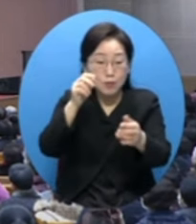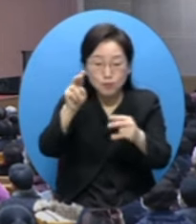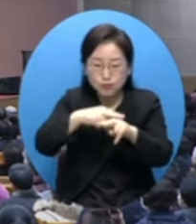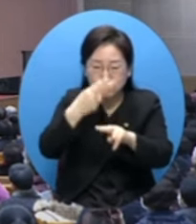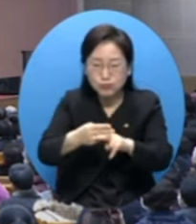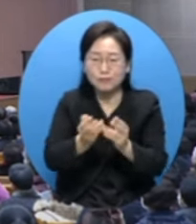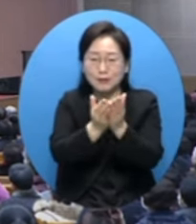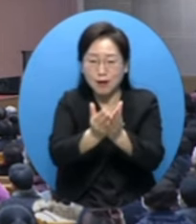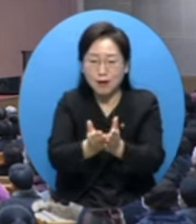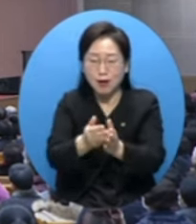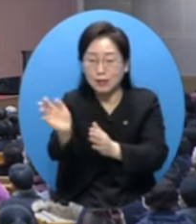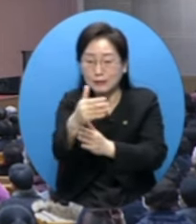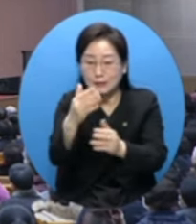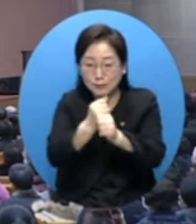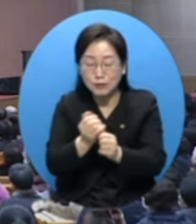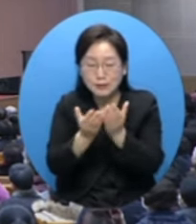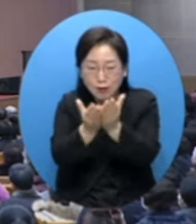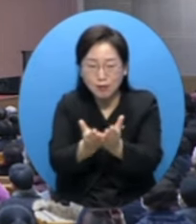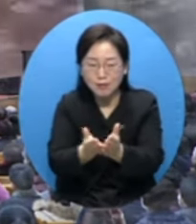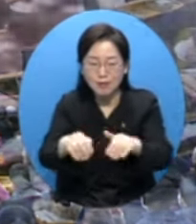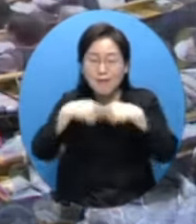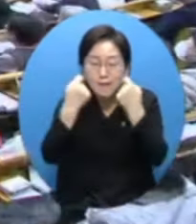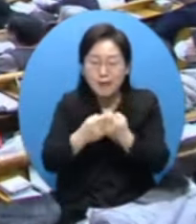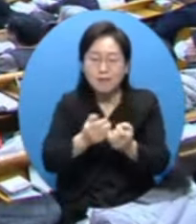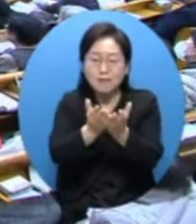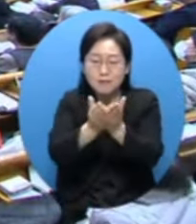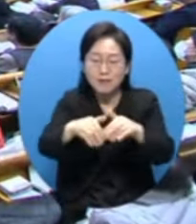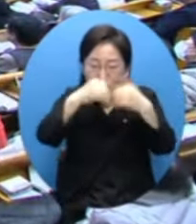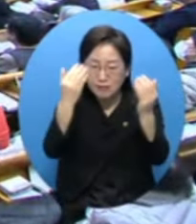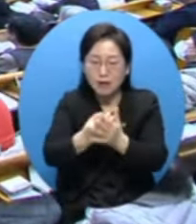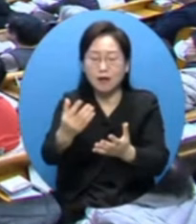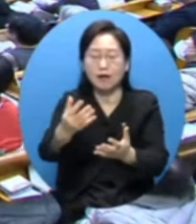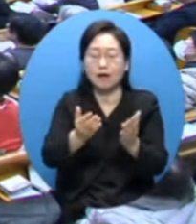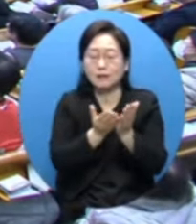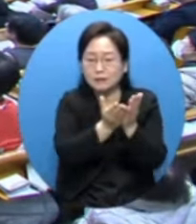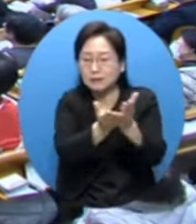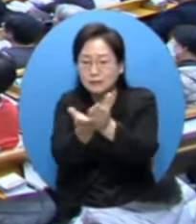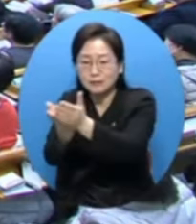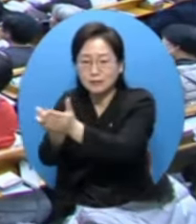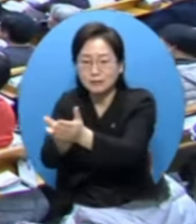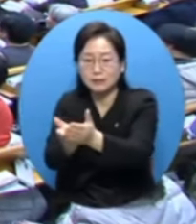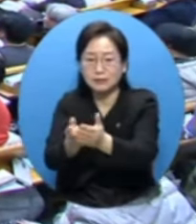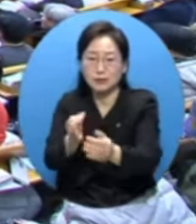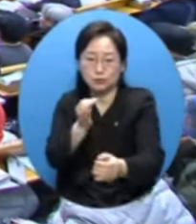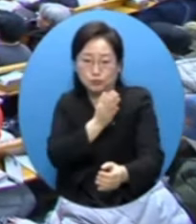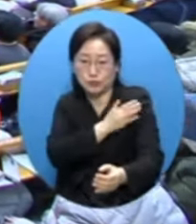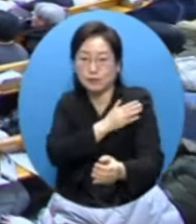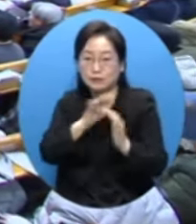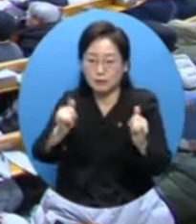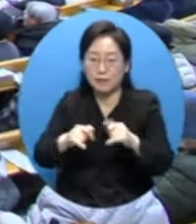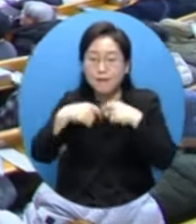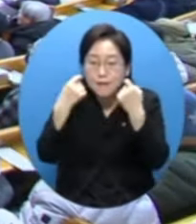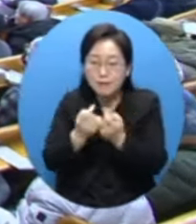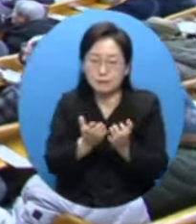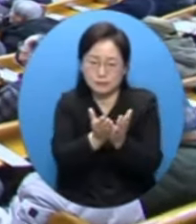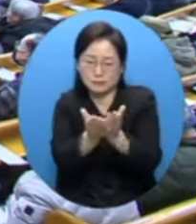갖고 몰려왔습니다. 상륙 중 사람들은 자기들이 가지고 있던 레저용 호화 요트를 직접 몰고 오기도 했습니다.